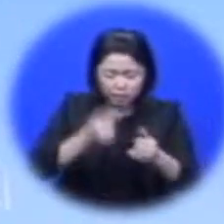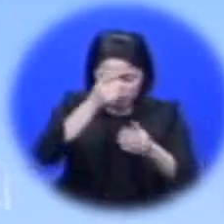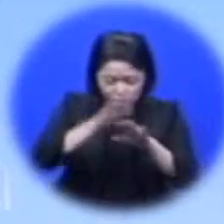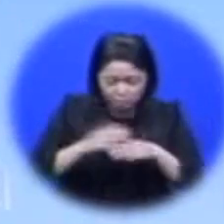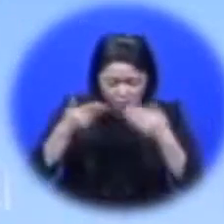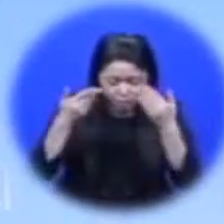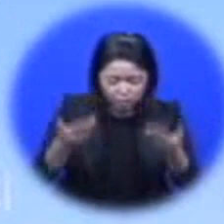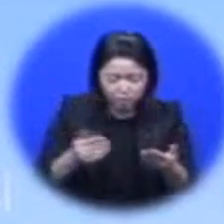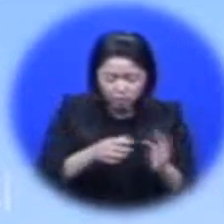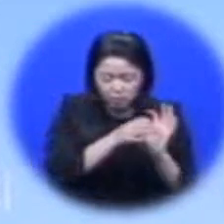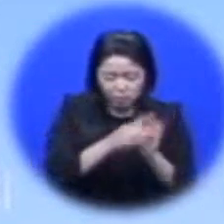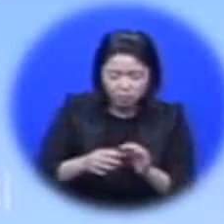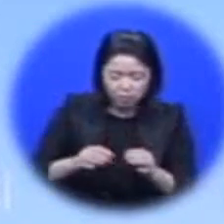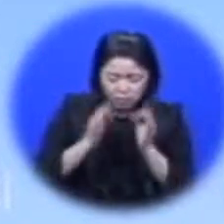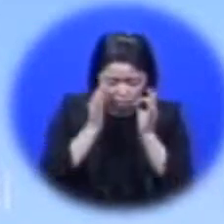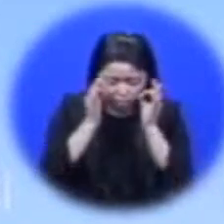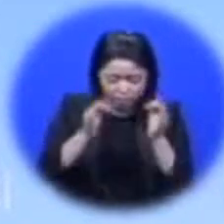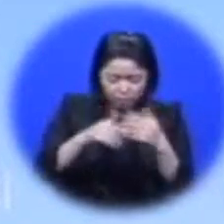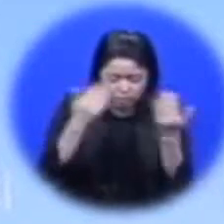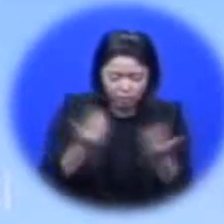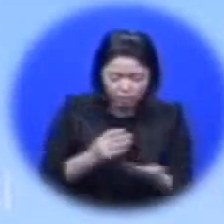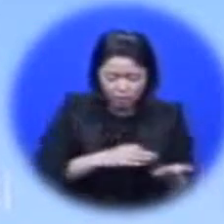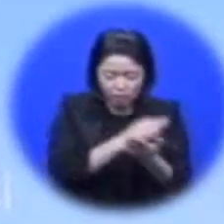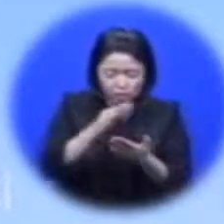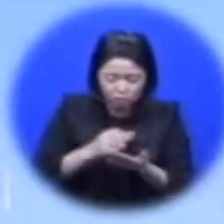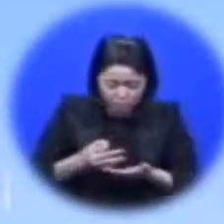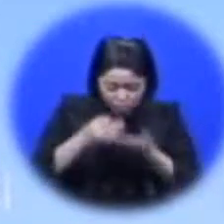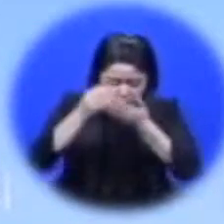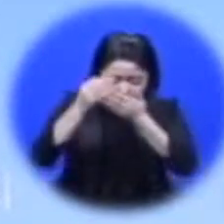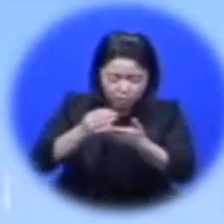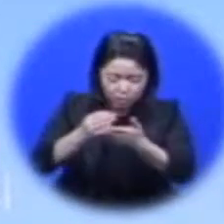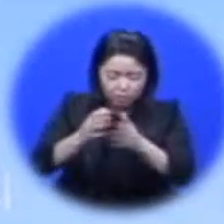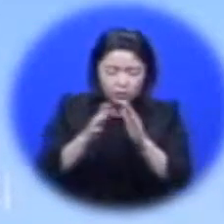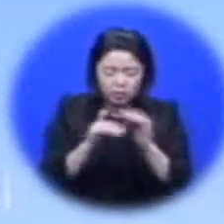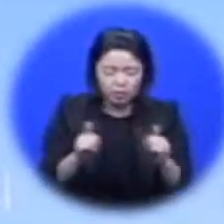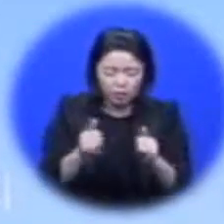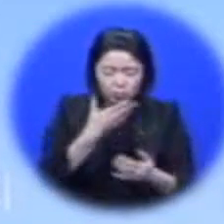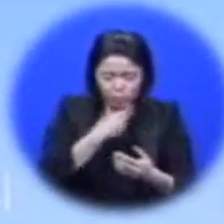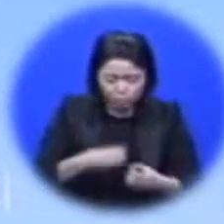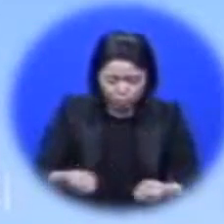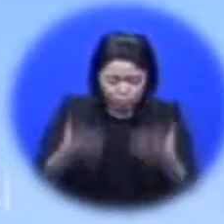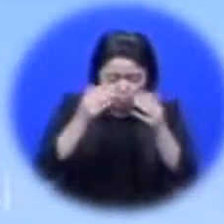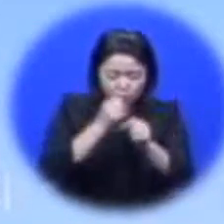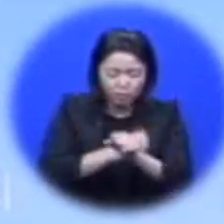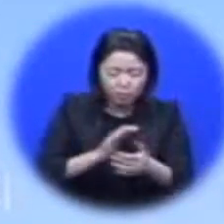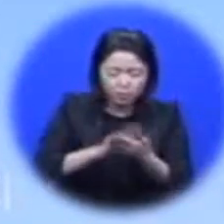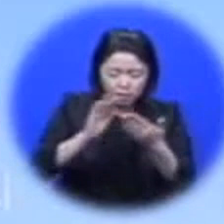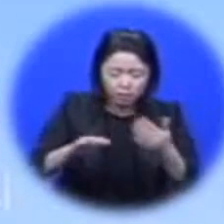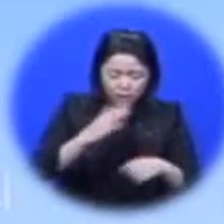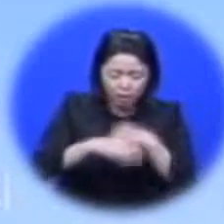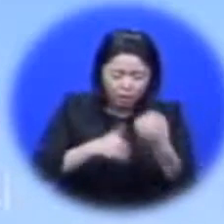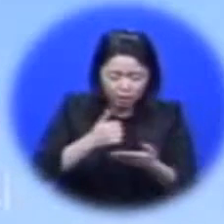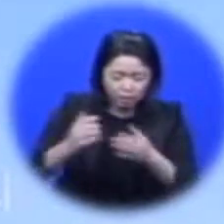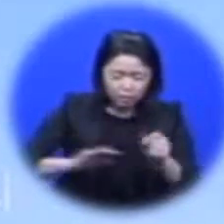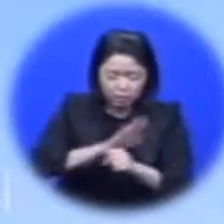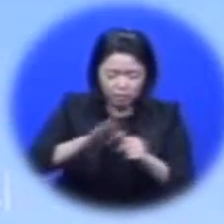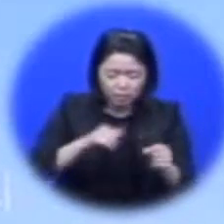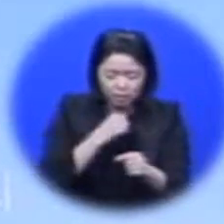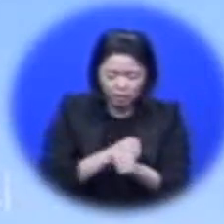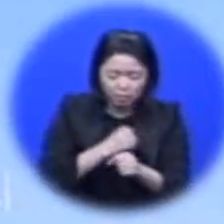예배하면서 정성을 다해서 헌금을 준비해서 봉헌한 이들을 축복합니다. 하나님